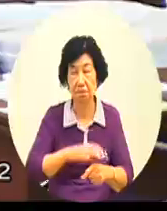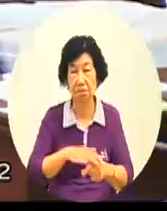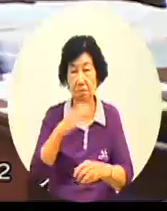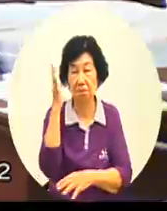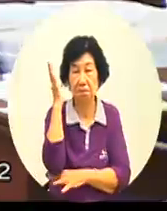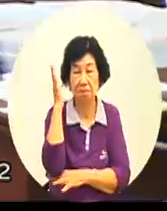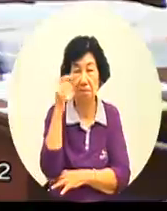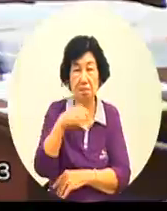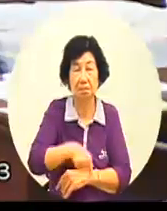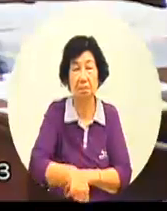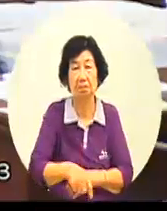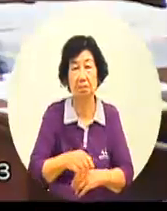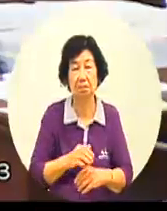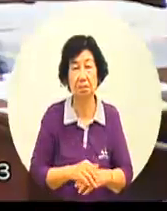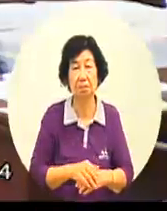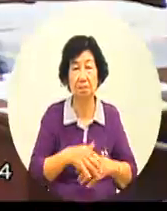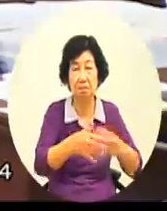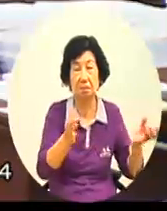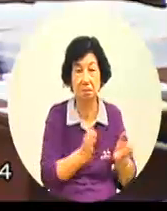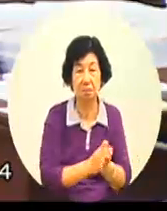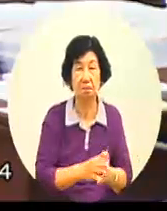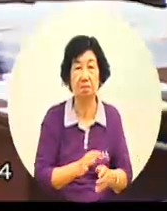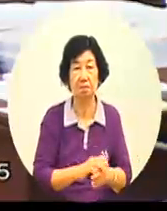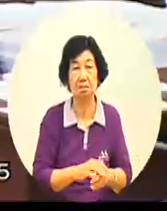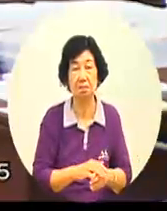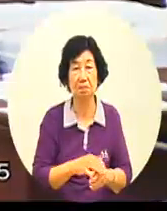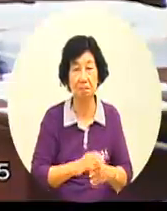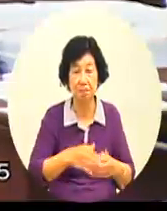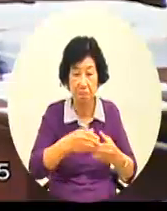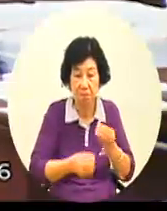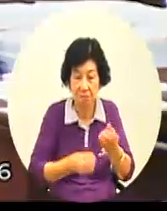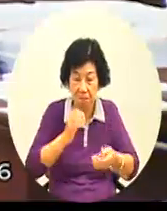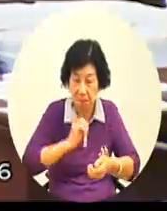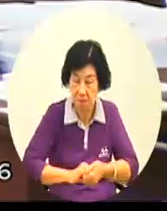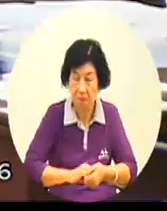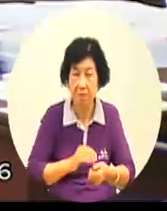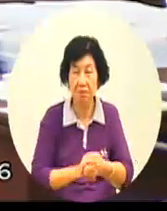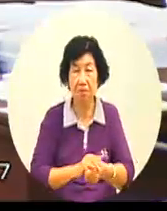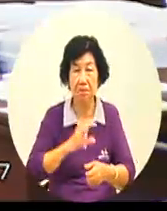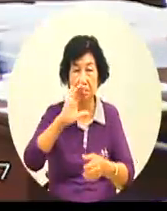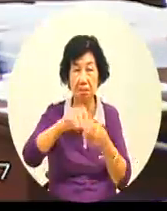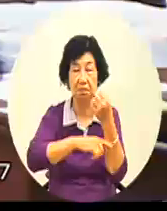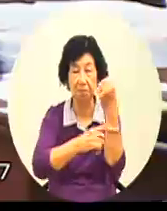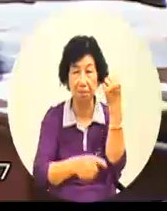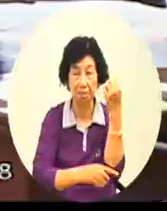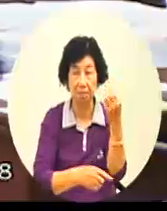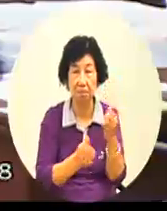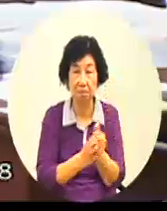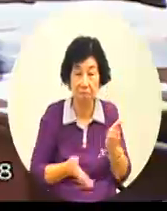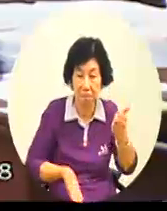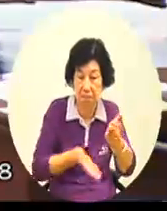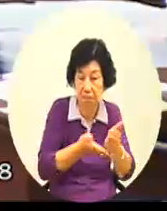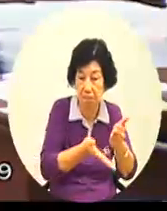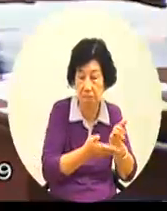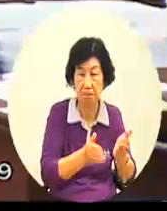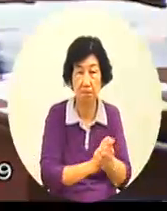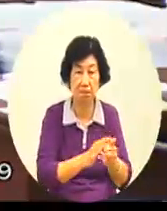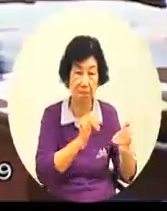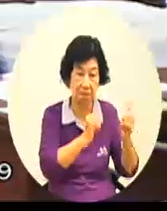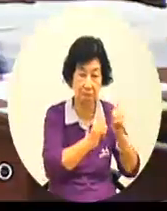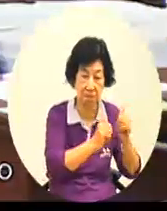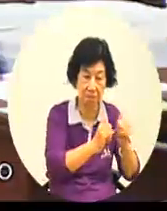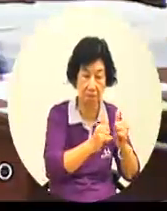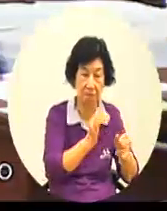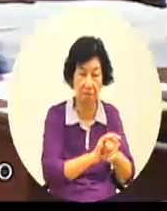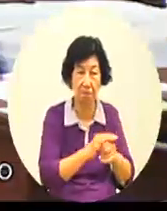一块有另定一个办法，鼓励愿意市民参与这项工作。